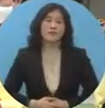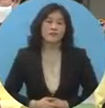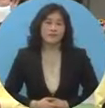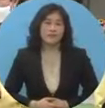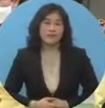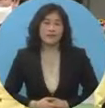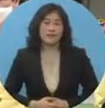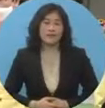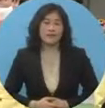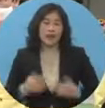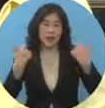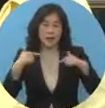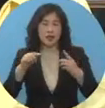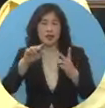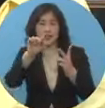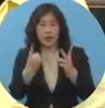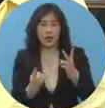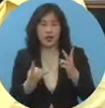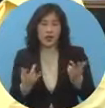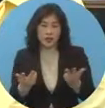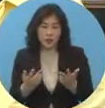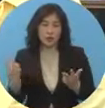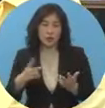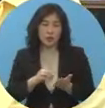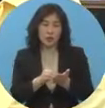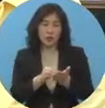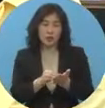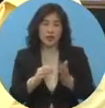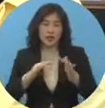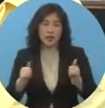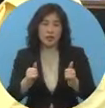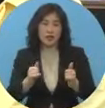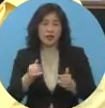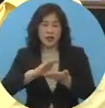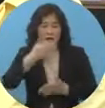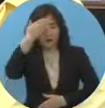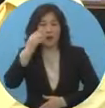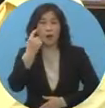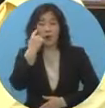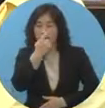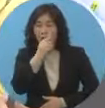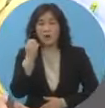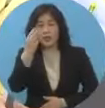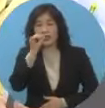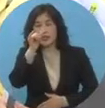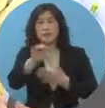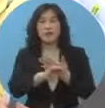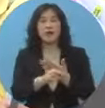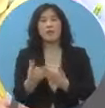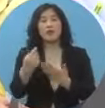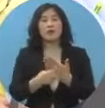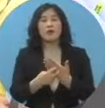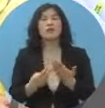또 날마다 두 차례씩 종사자와 입소자 에 채원을 확인하고 이상이 있을 경우 의료기관으로 긴급 이송 하도록